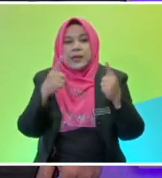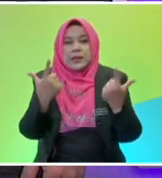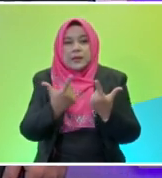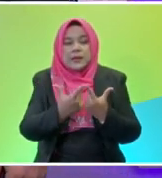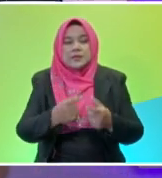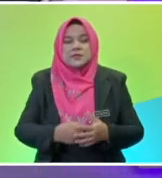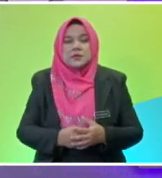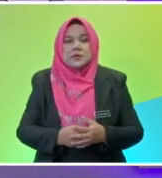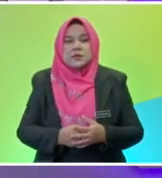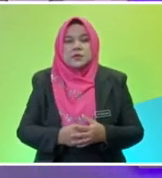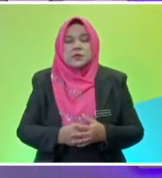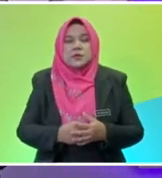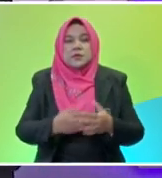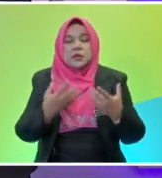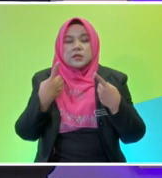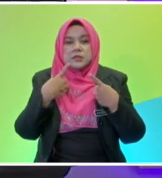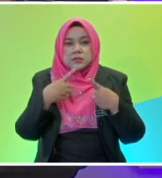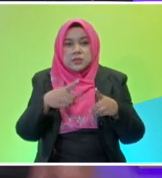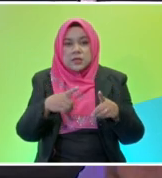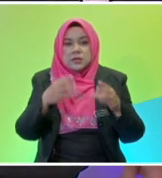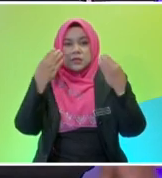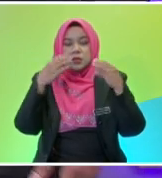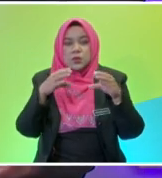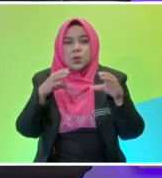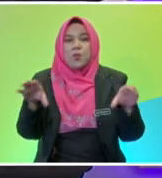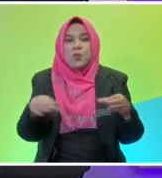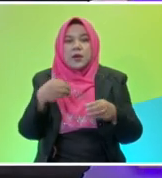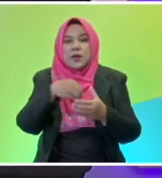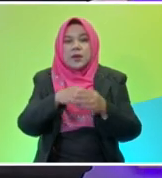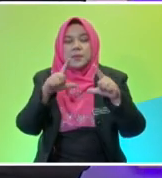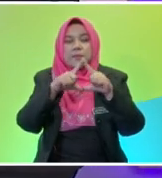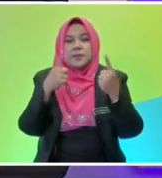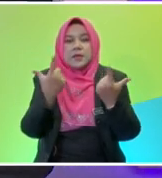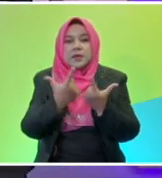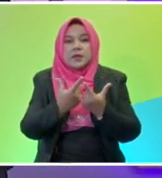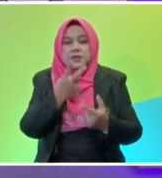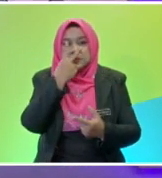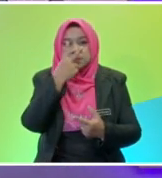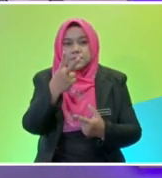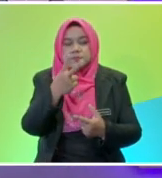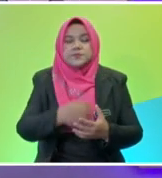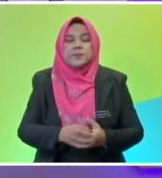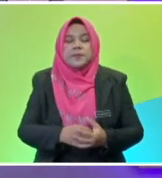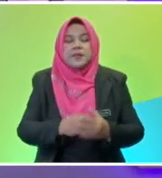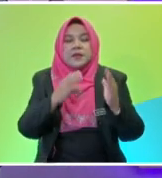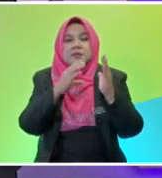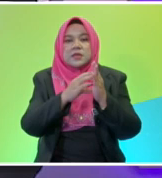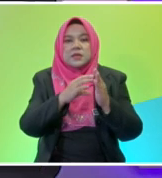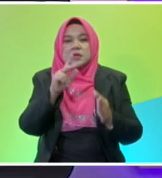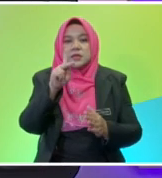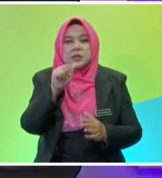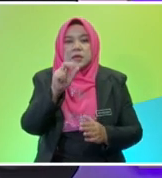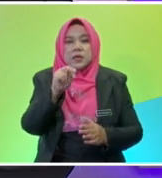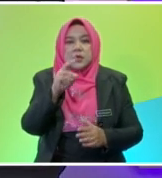sepatunya dilakukan oleh guru-guru anak kelas Oke jadi kita tengok kandungan standar pelajaran